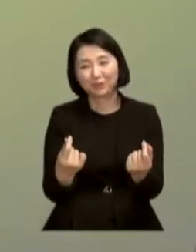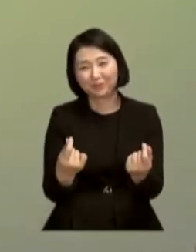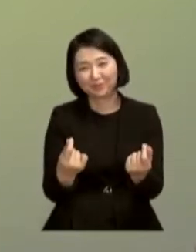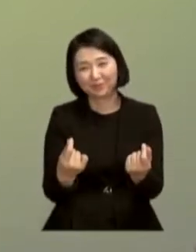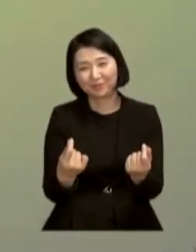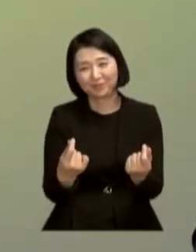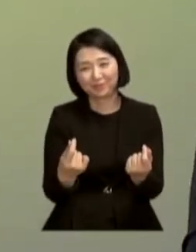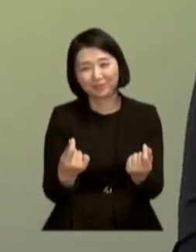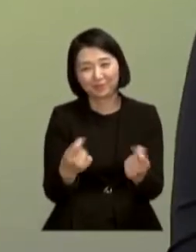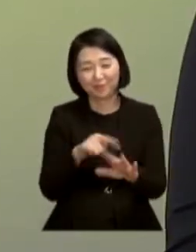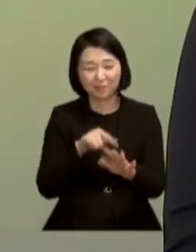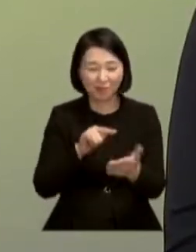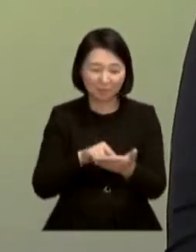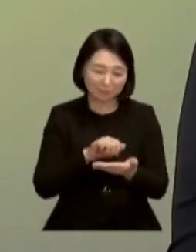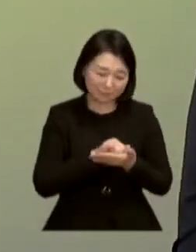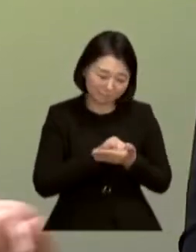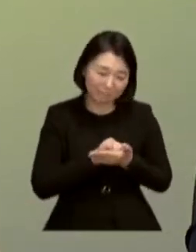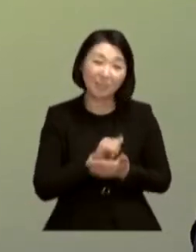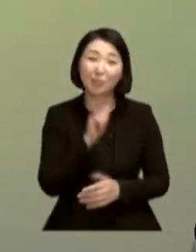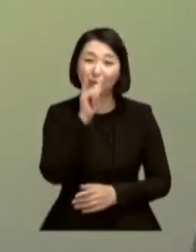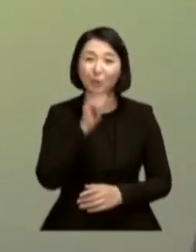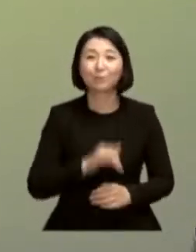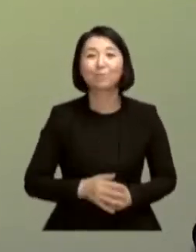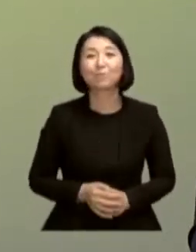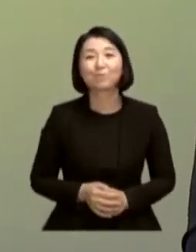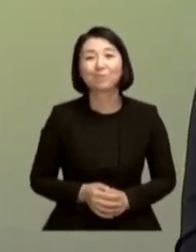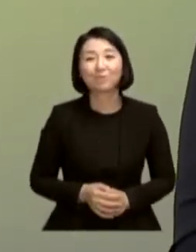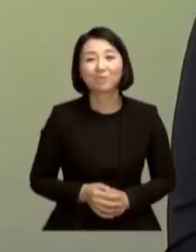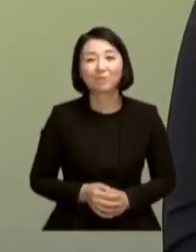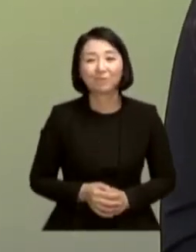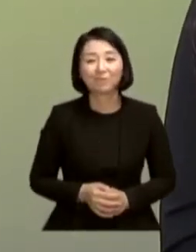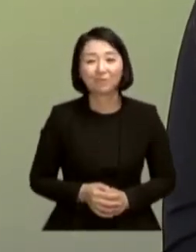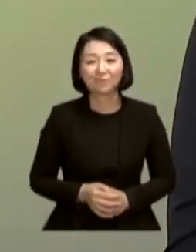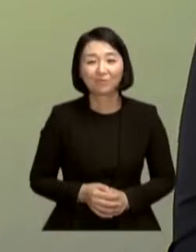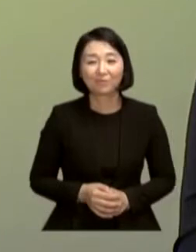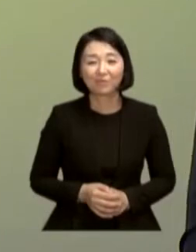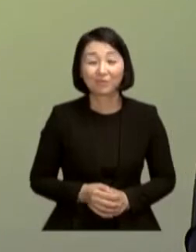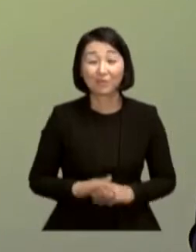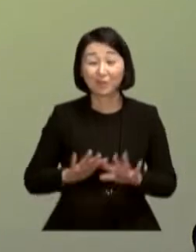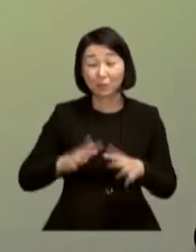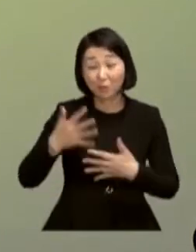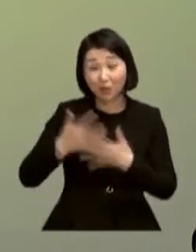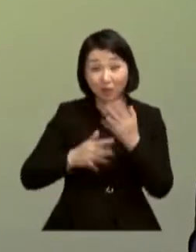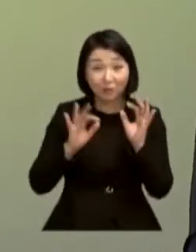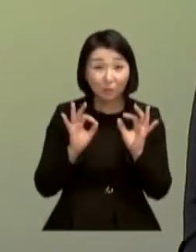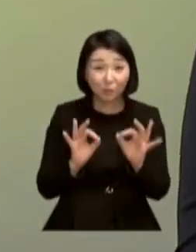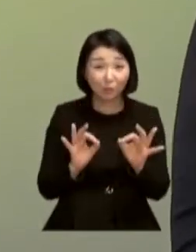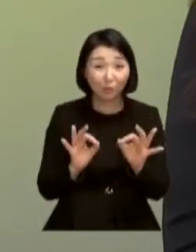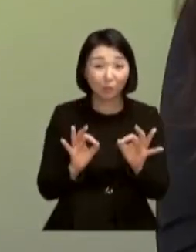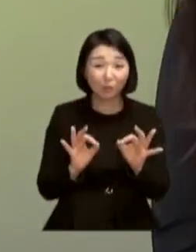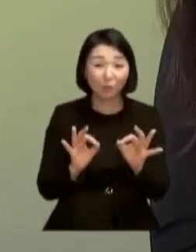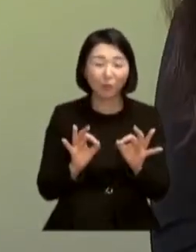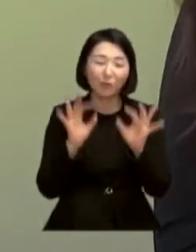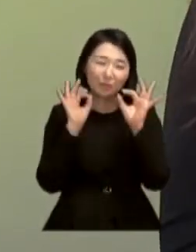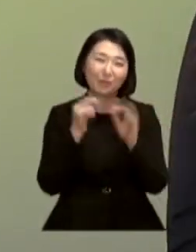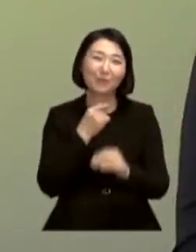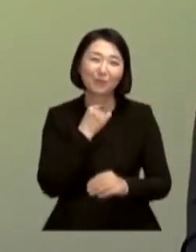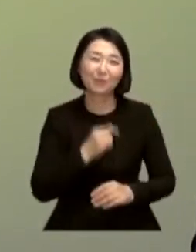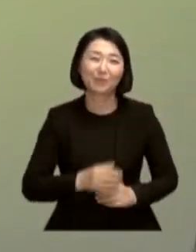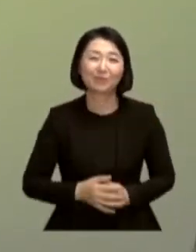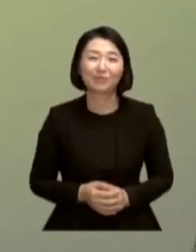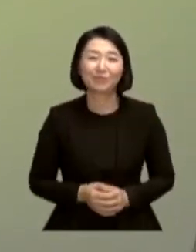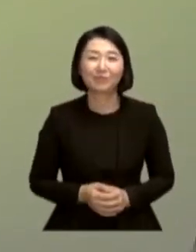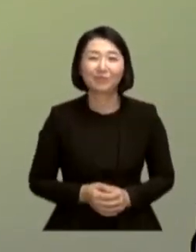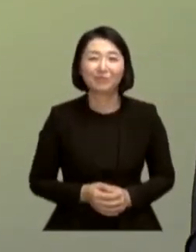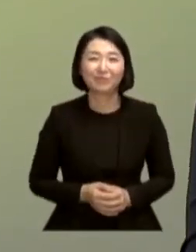남아있기 때문에 지금도 너무 아까 영상 보면서 너무 그 보고 싶은 거예요. 계속 너무 보고 싶어서